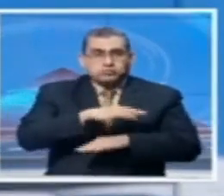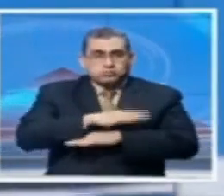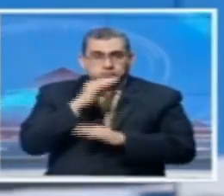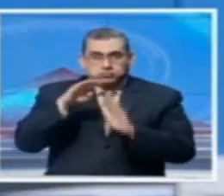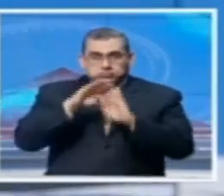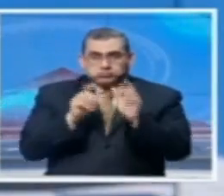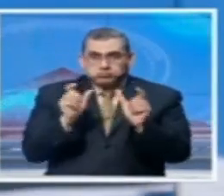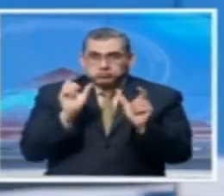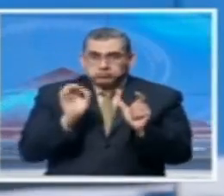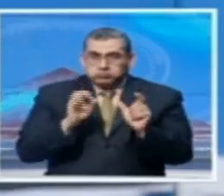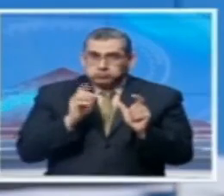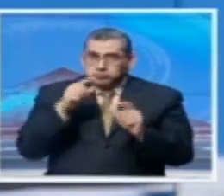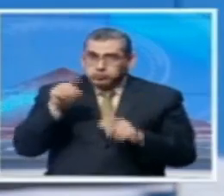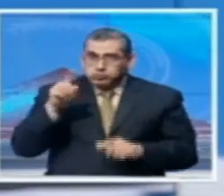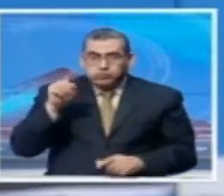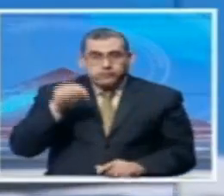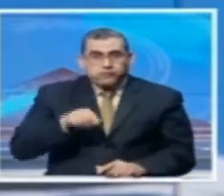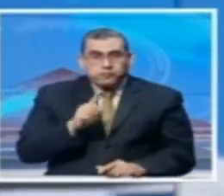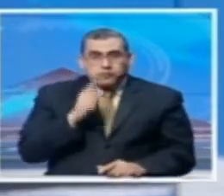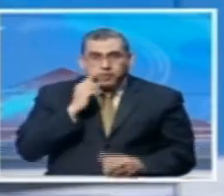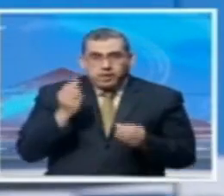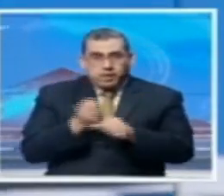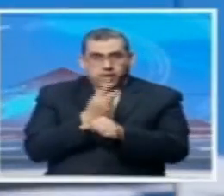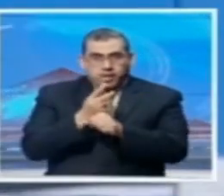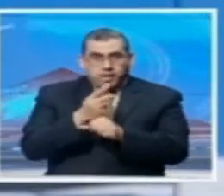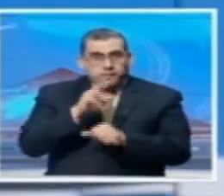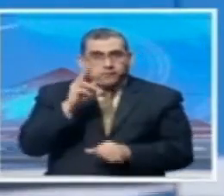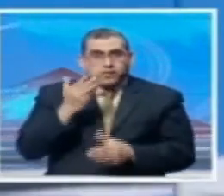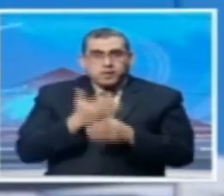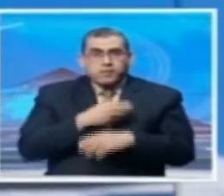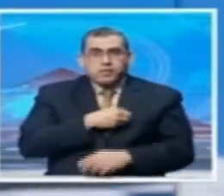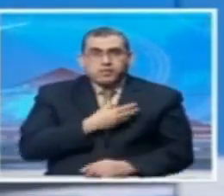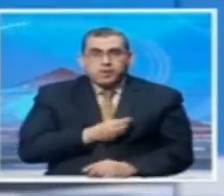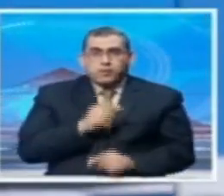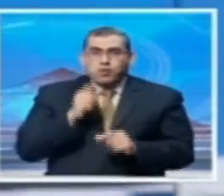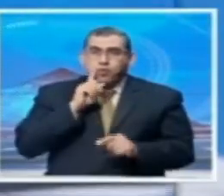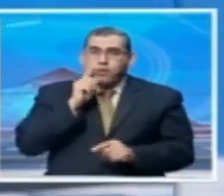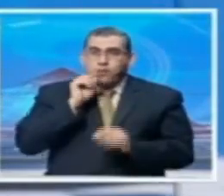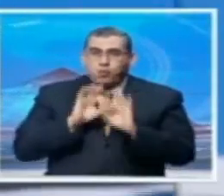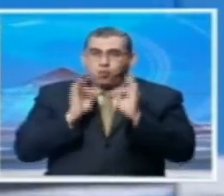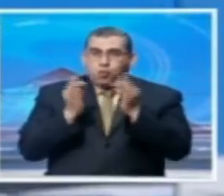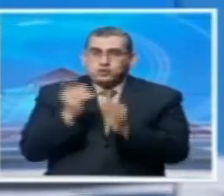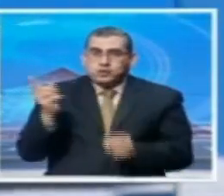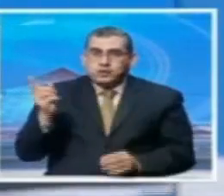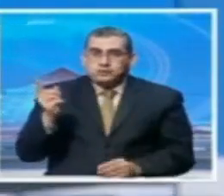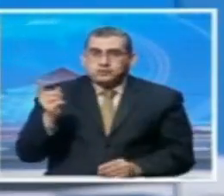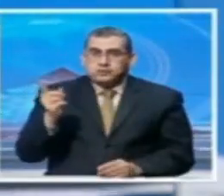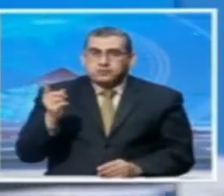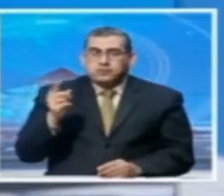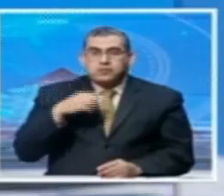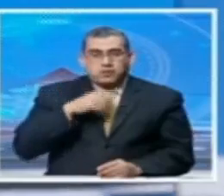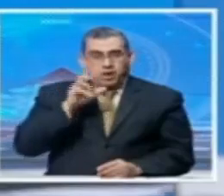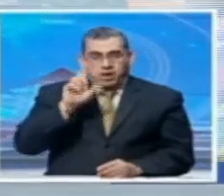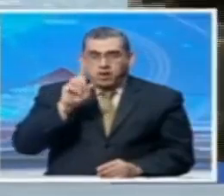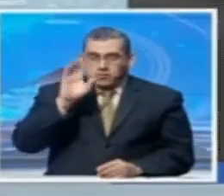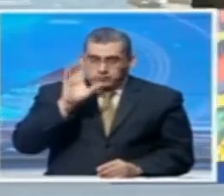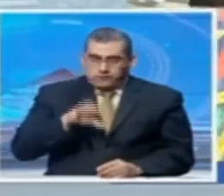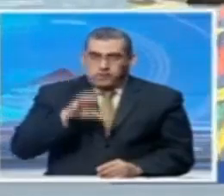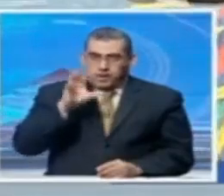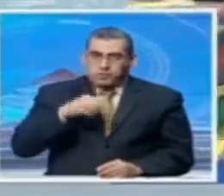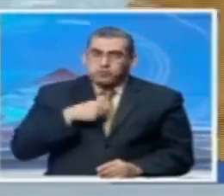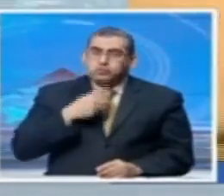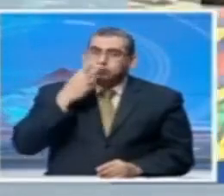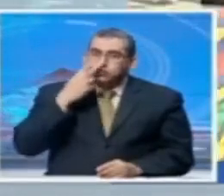تطبيق الطلبة لهذه الإجراءات الاحترازية حتى نطمئن السادة أولياء الأمور؟ لا لا لا، فعلا كان في